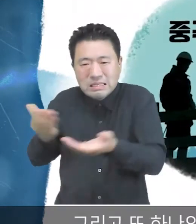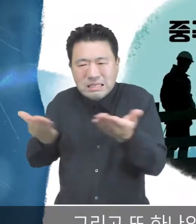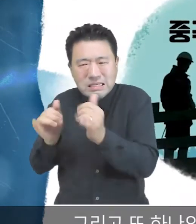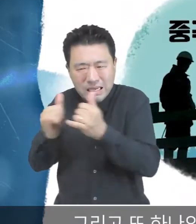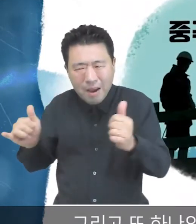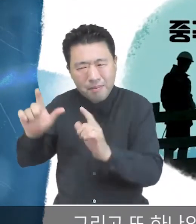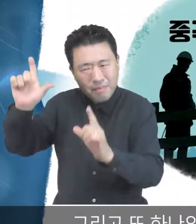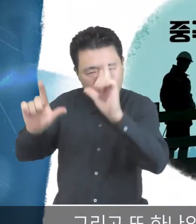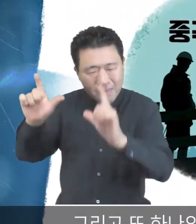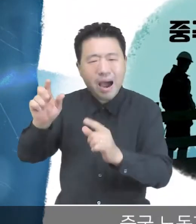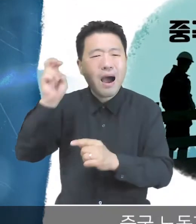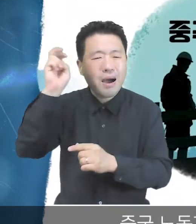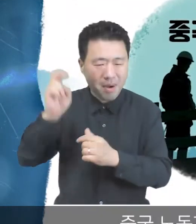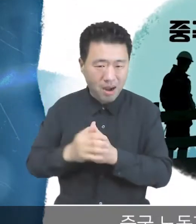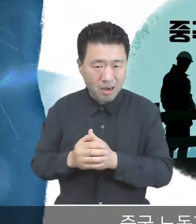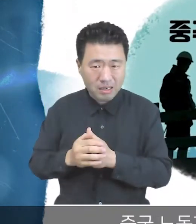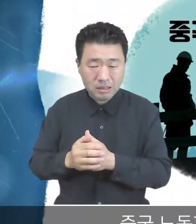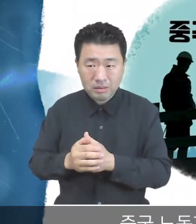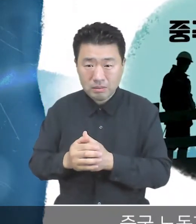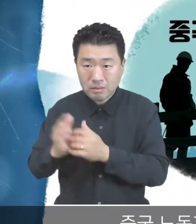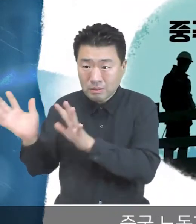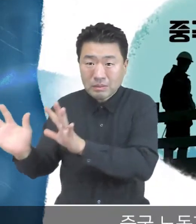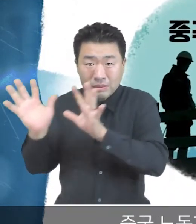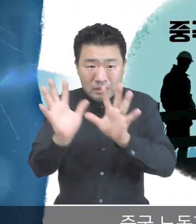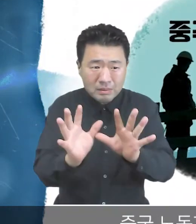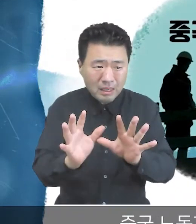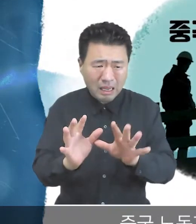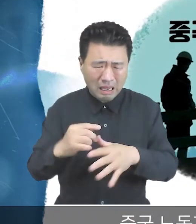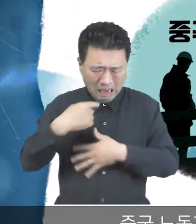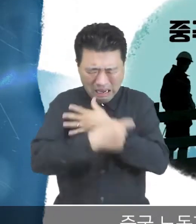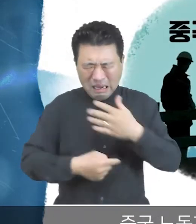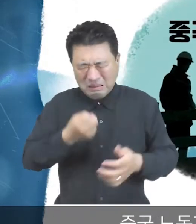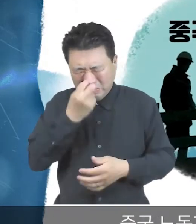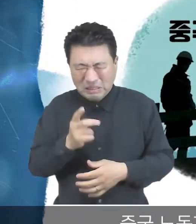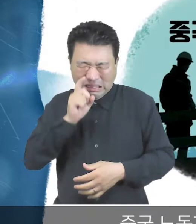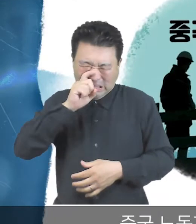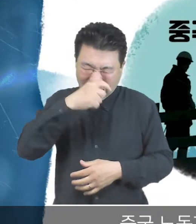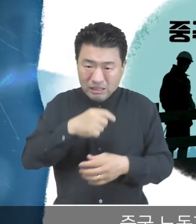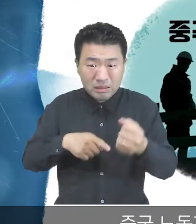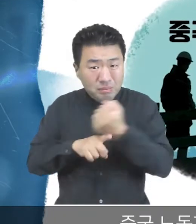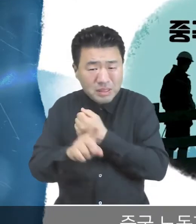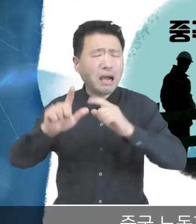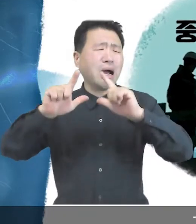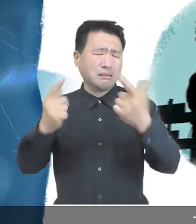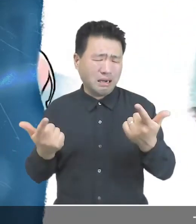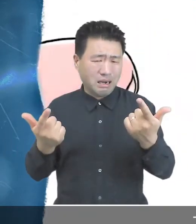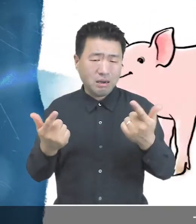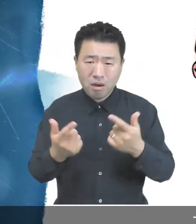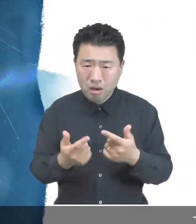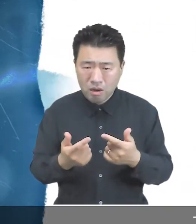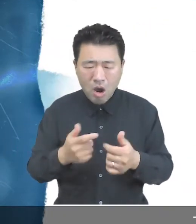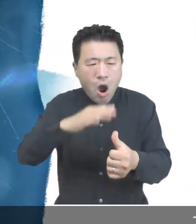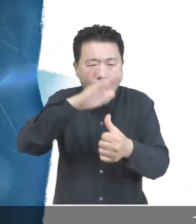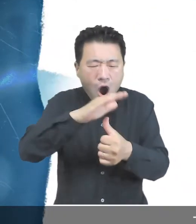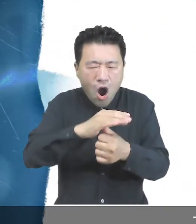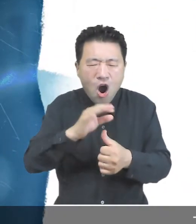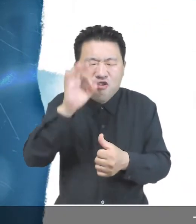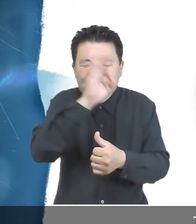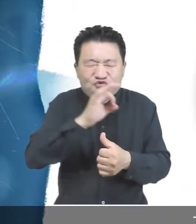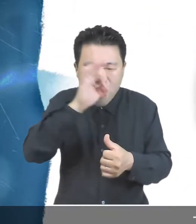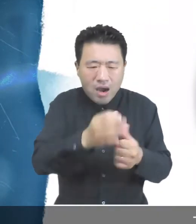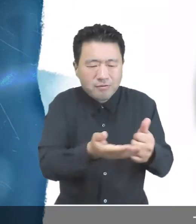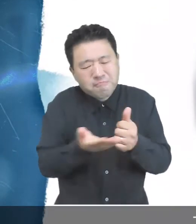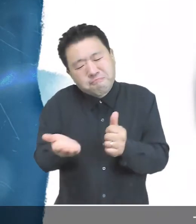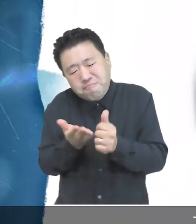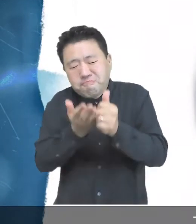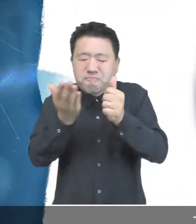노동자들의 존재였는데요. 중국 노동자들이 위생상에 큰 문제를 갖고 있는 것은 아니었으나 그들은 어린 새끼